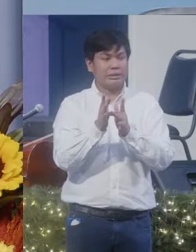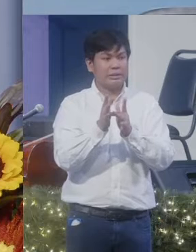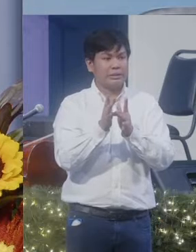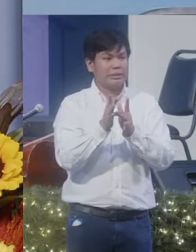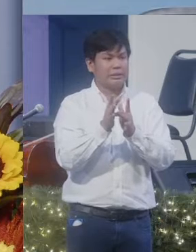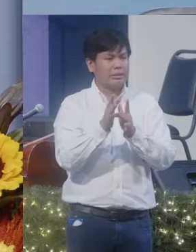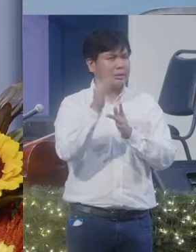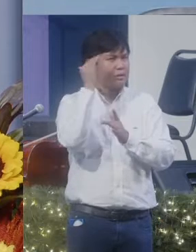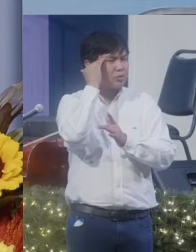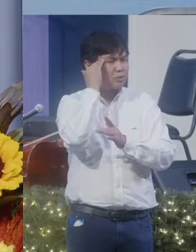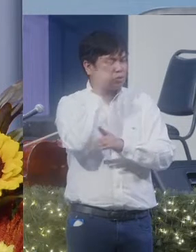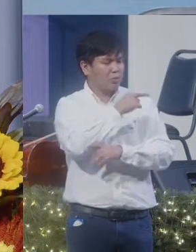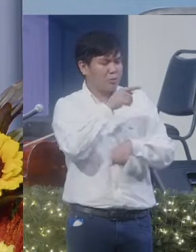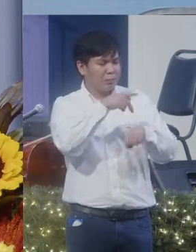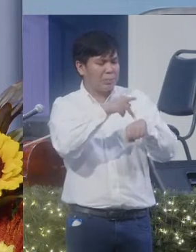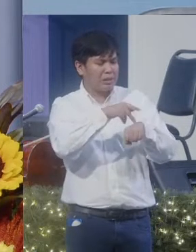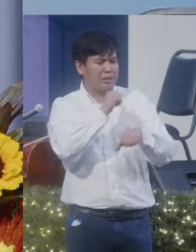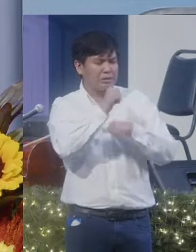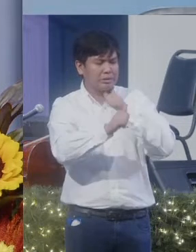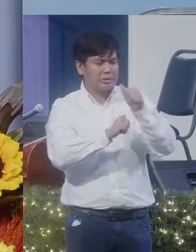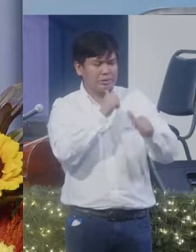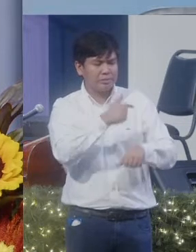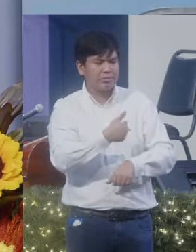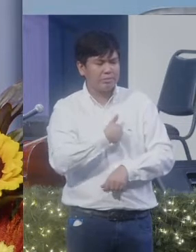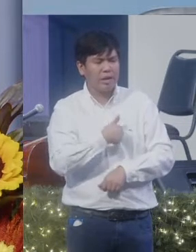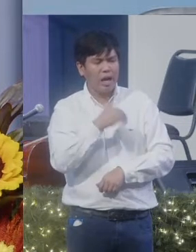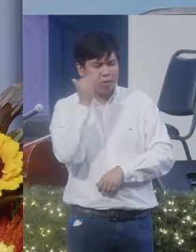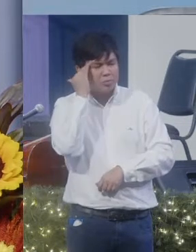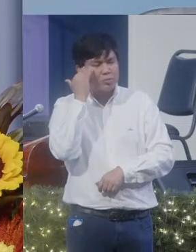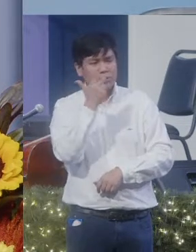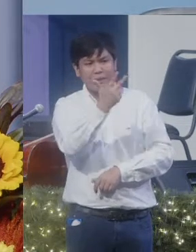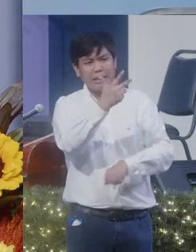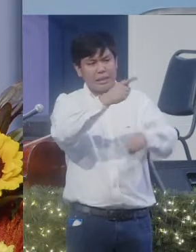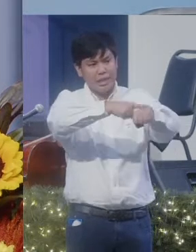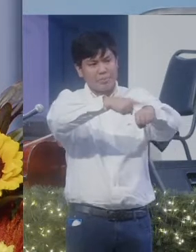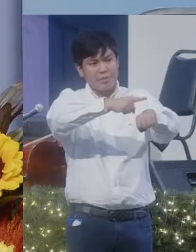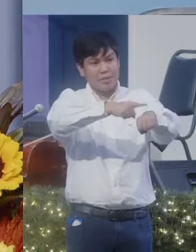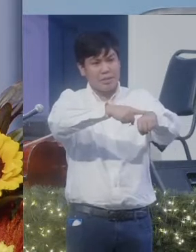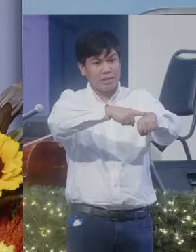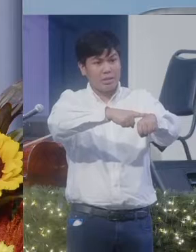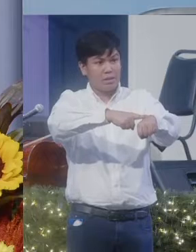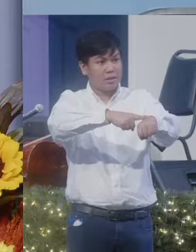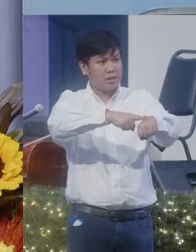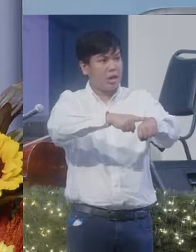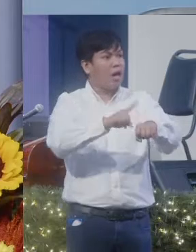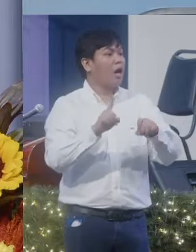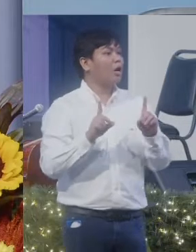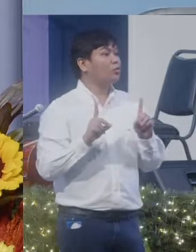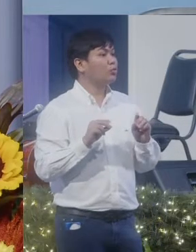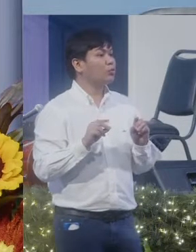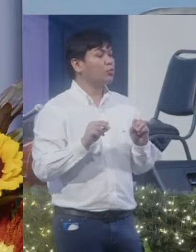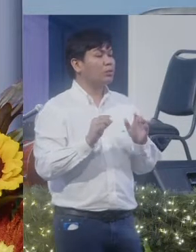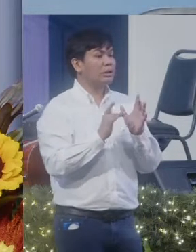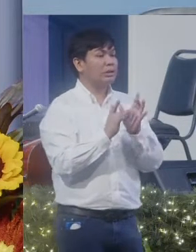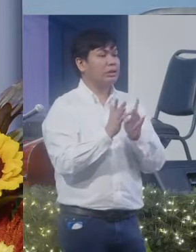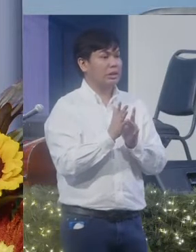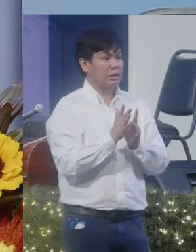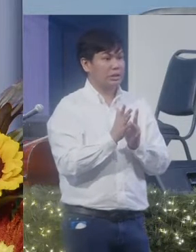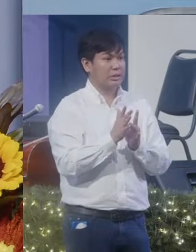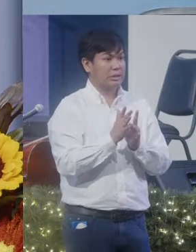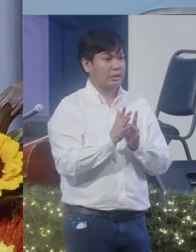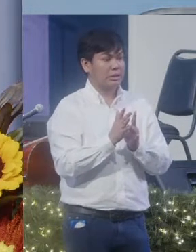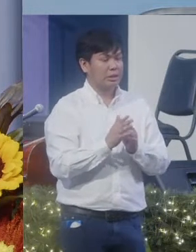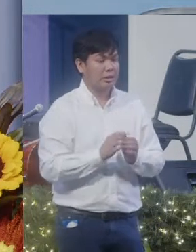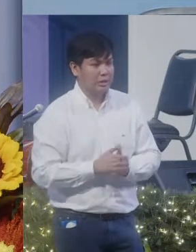nag-deny kay Panginoong Jesus si Peter at sa kanyang panunumbalik kay Jesus, anong ginamit na larawan muli